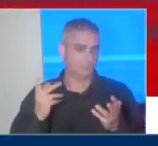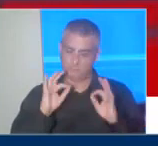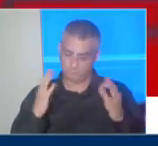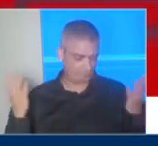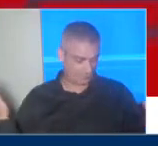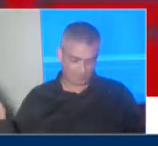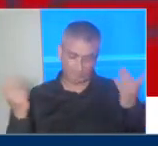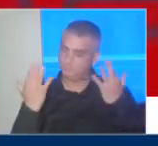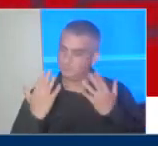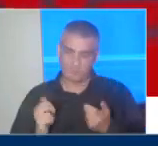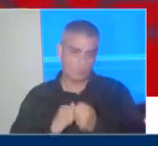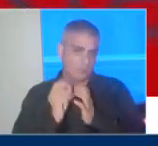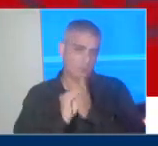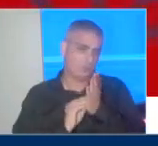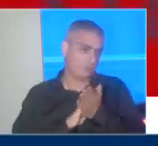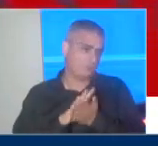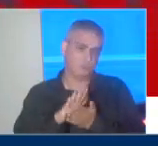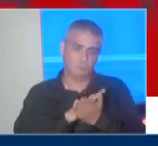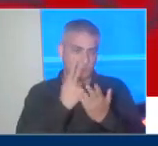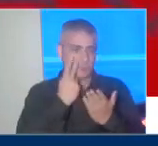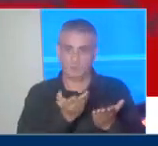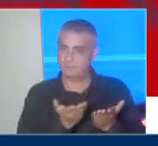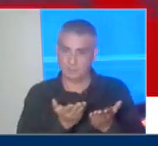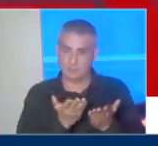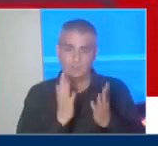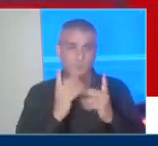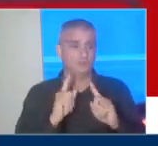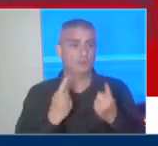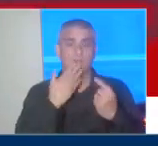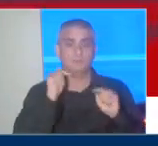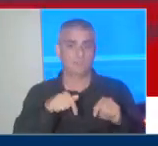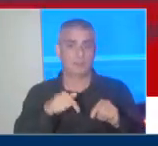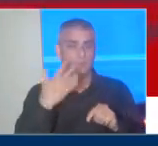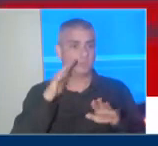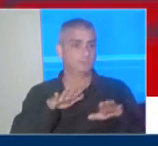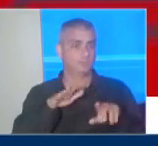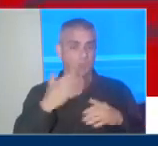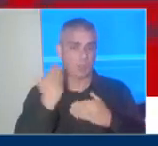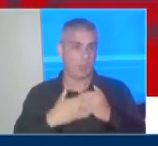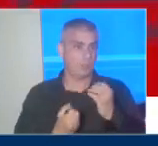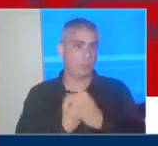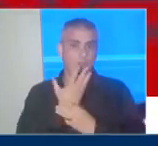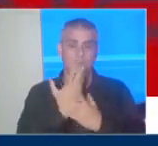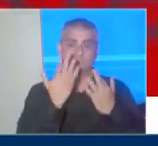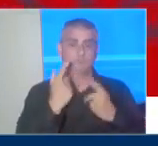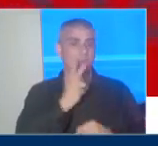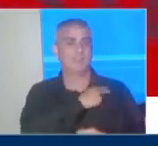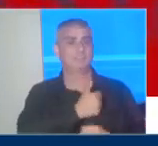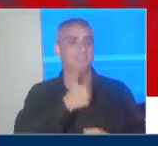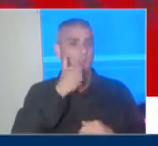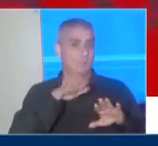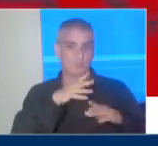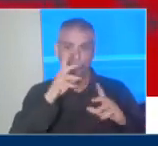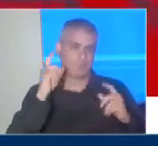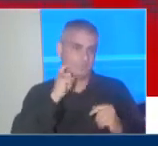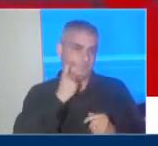בשבילם מספרים או נתונים, וזה מספיק להסתכל. מה שקרה בישראל מאז שהממשלה האחרונה עלתה, מספר השרות שיש